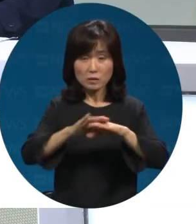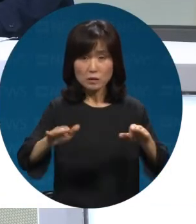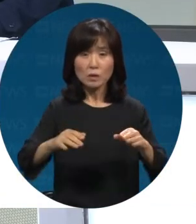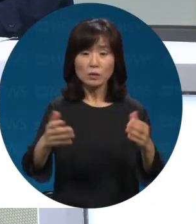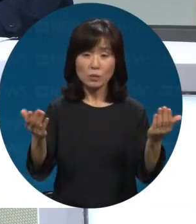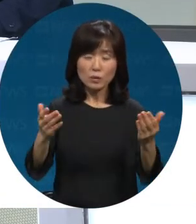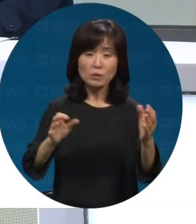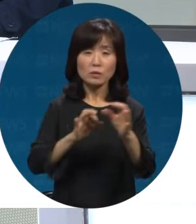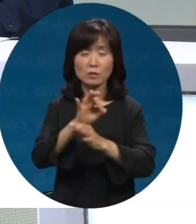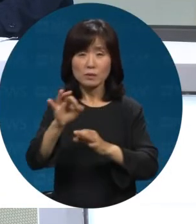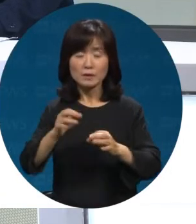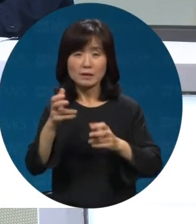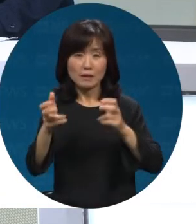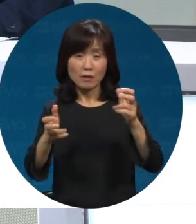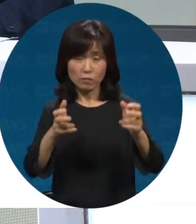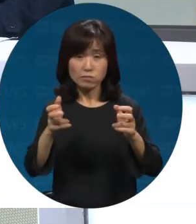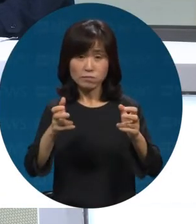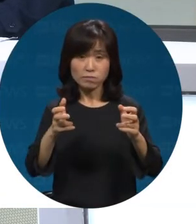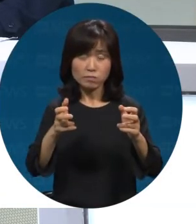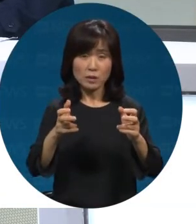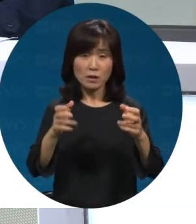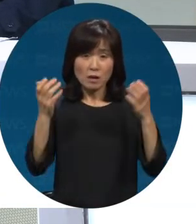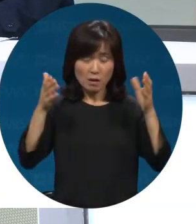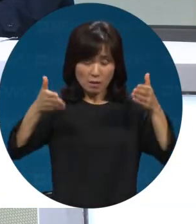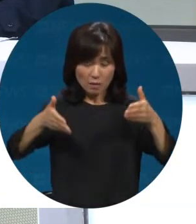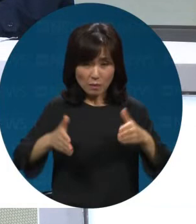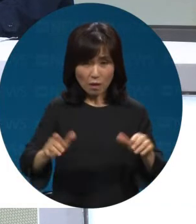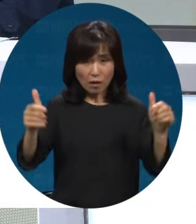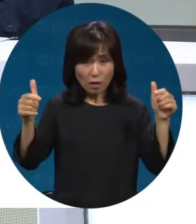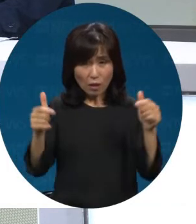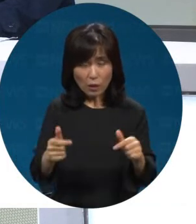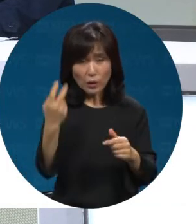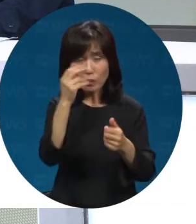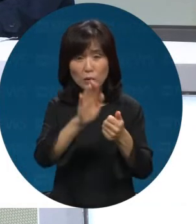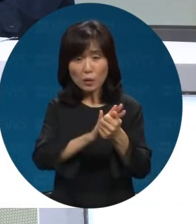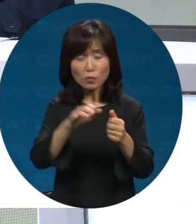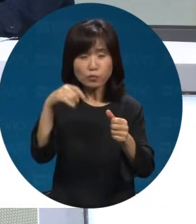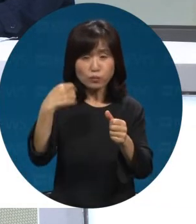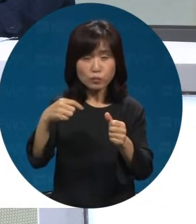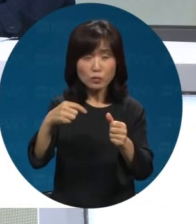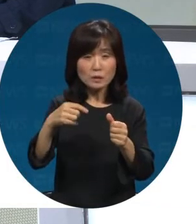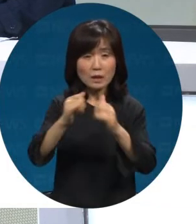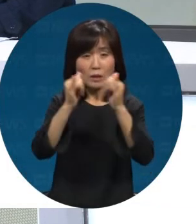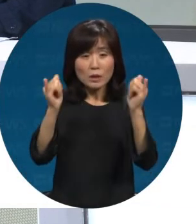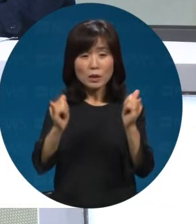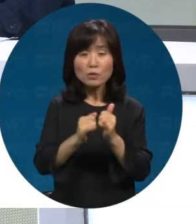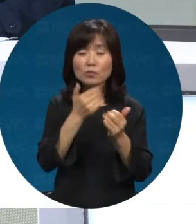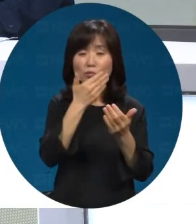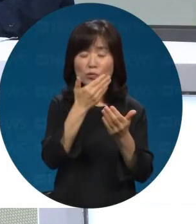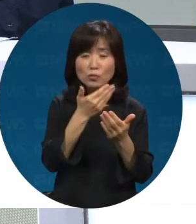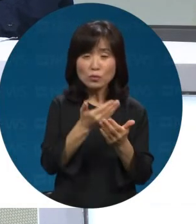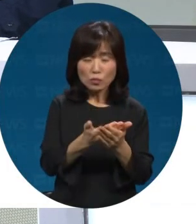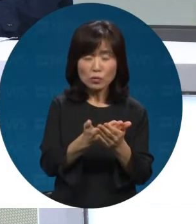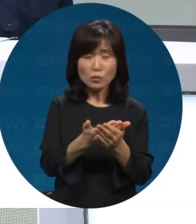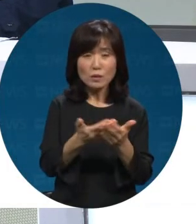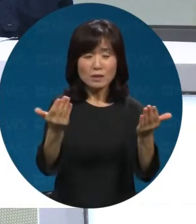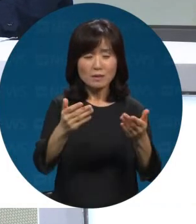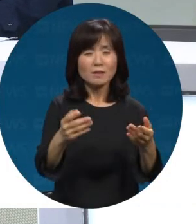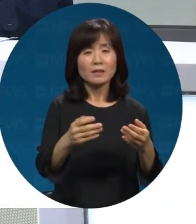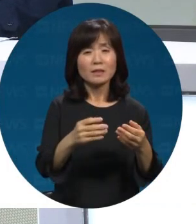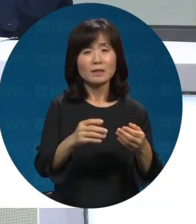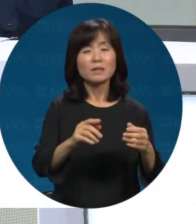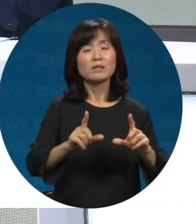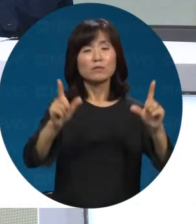뭐 당연히 하고요 저 출생 고령화 돌봄 교육 우리 사회 사실 주요 현황과 다 얽혀있는